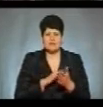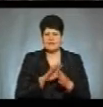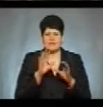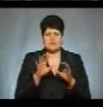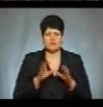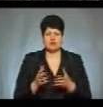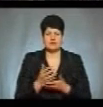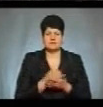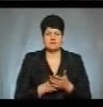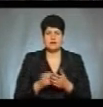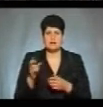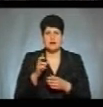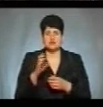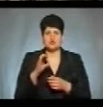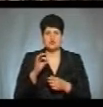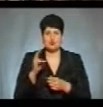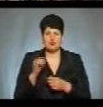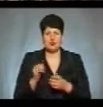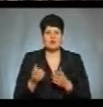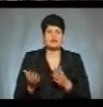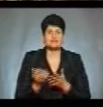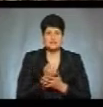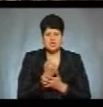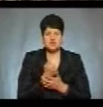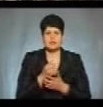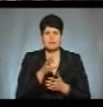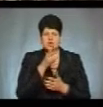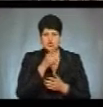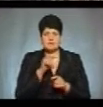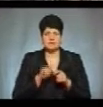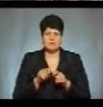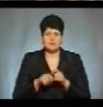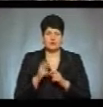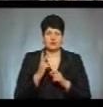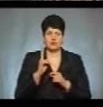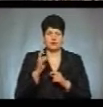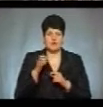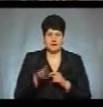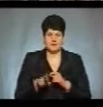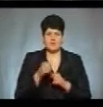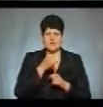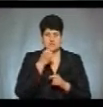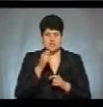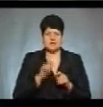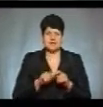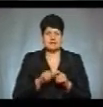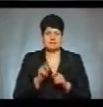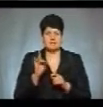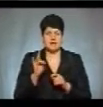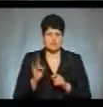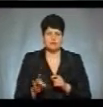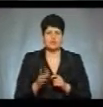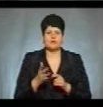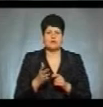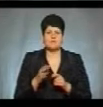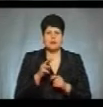збір березового соку, який виявили під час рейду екологічна і муніципальна інспекція 2 квітня. Старший держінспектор з охорони навколишнього